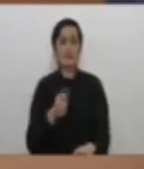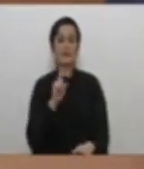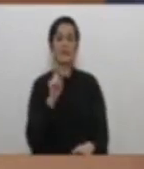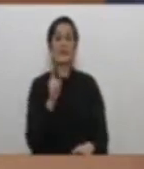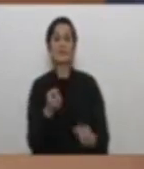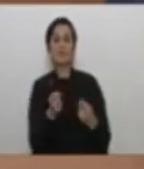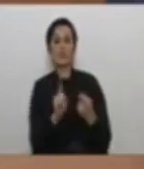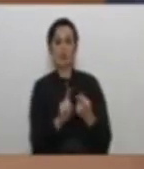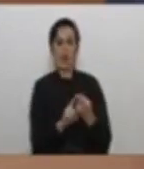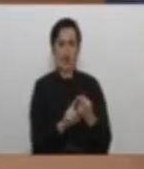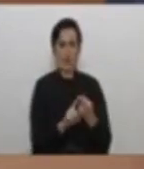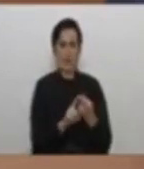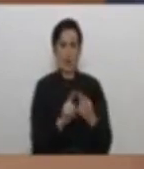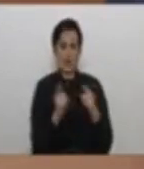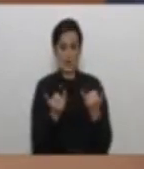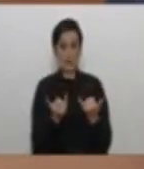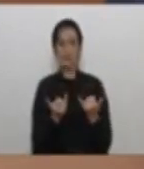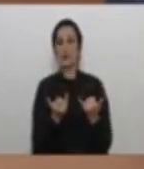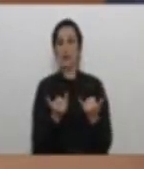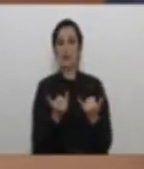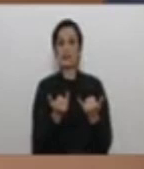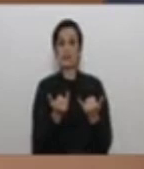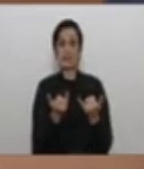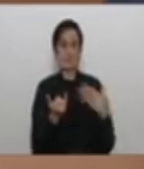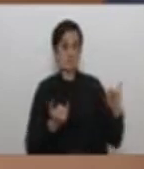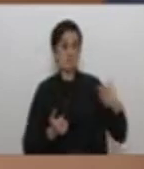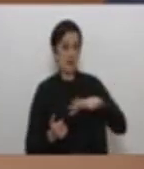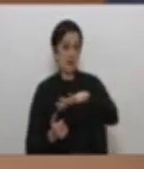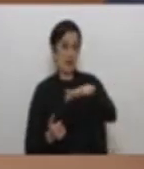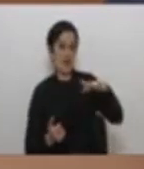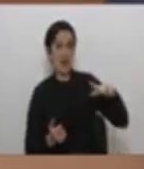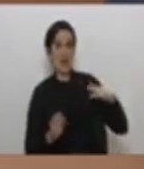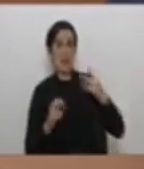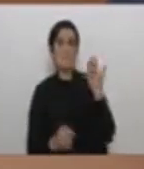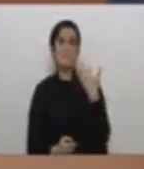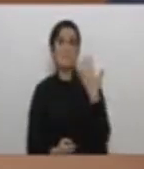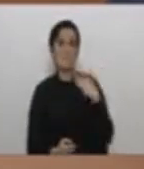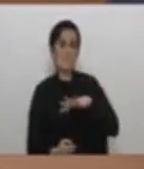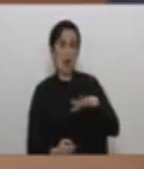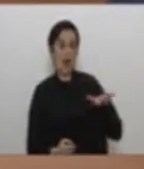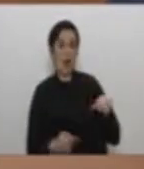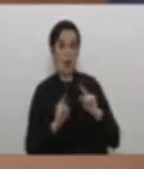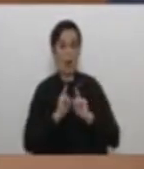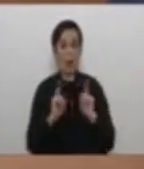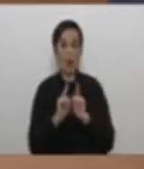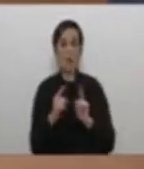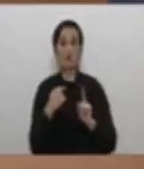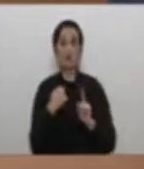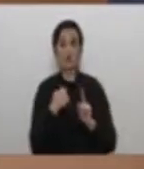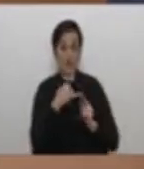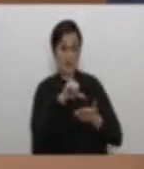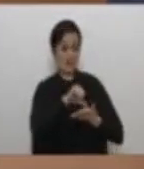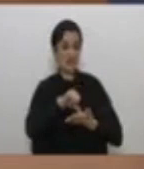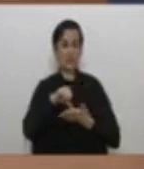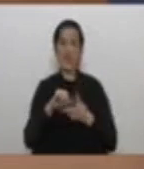შეეხება იმას, რომ დღეს აქეთა მხარეს, მარცხენა ფლანგზე ოპოზიციის ჩვენ ვართ დღეს წარმოდგენილი და